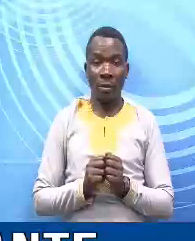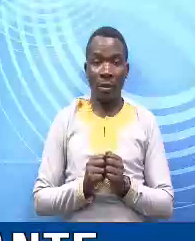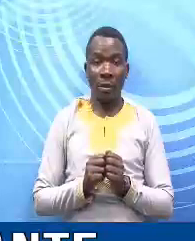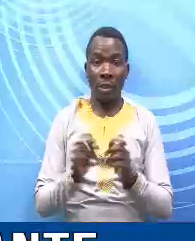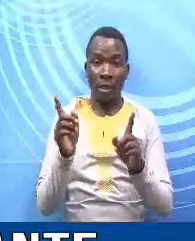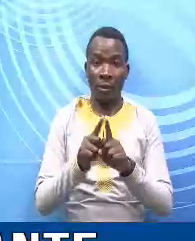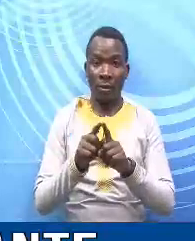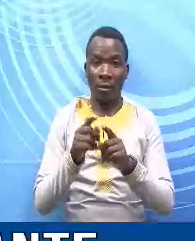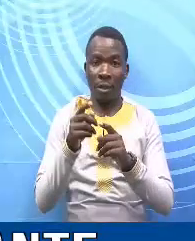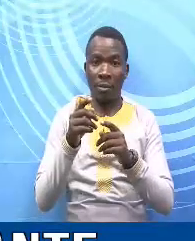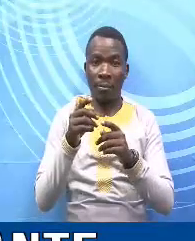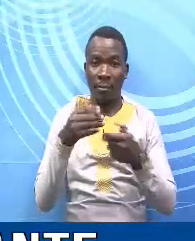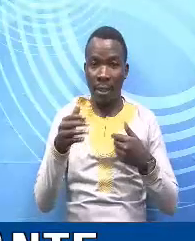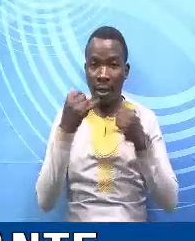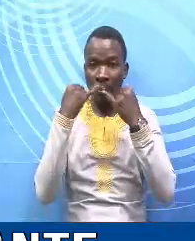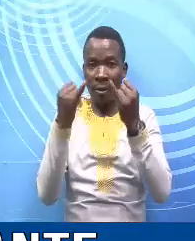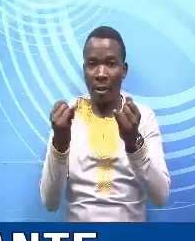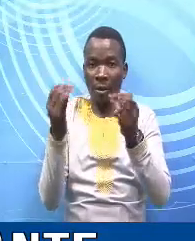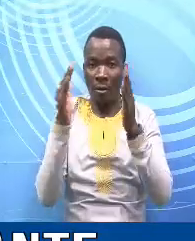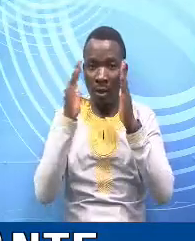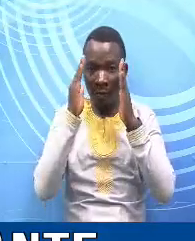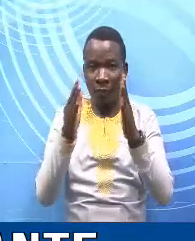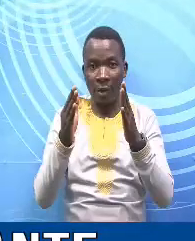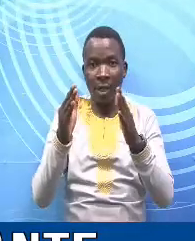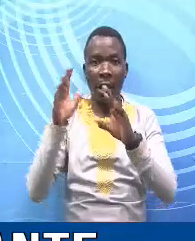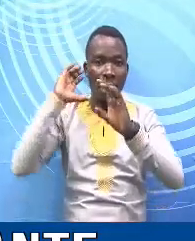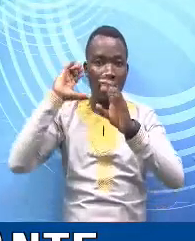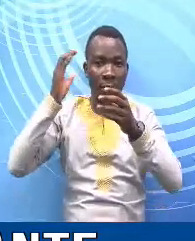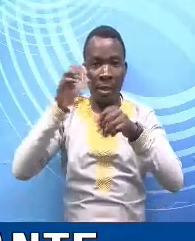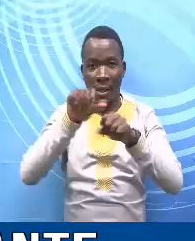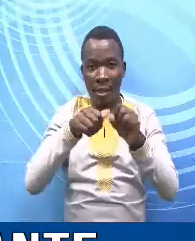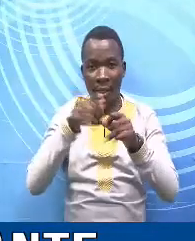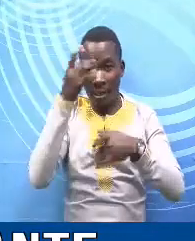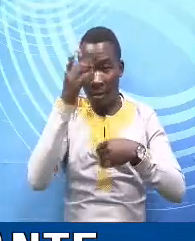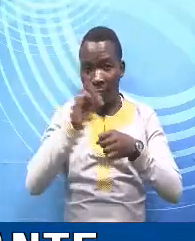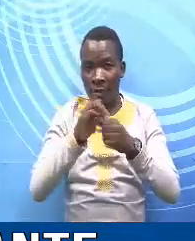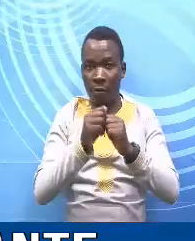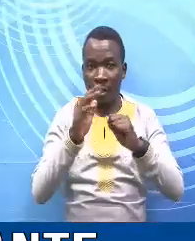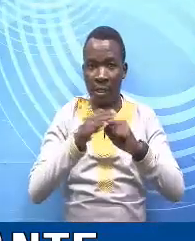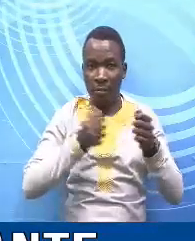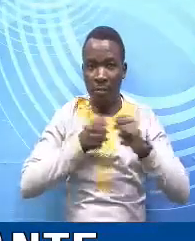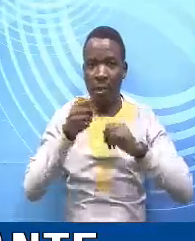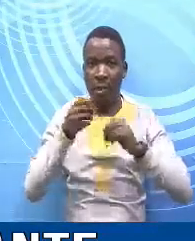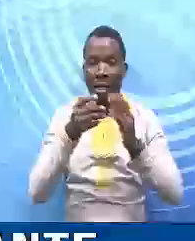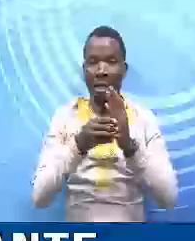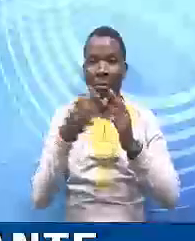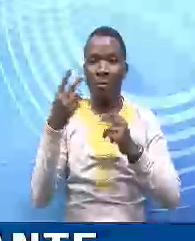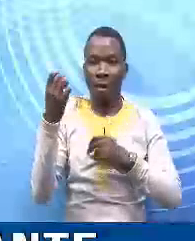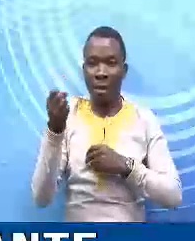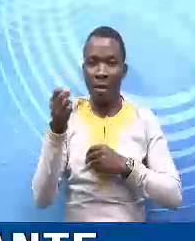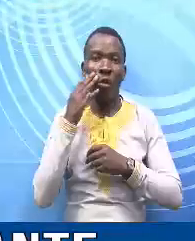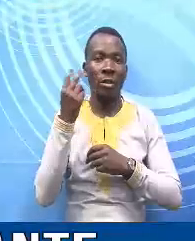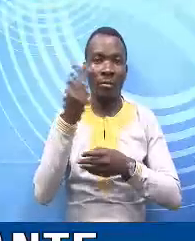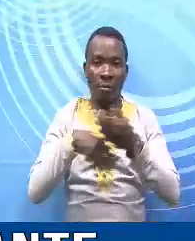Nkuko nari maze kuyabwira, tugiye kugaruka none ku makuru ajyanye n'indwara ya COVID-19 hano mu Rwanda ku itariki 25